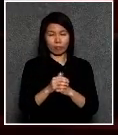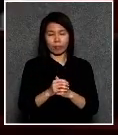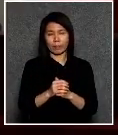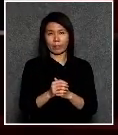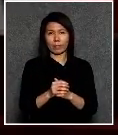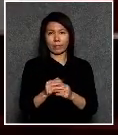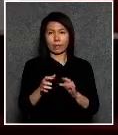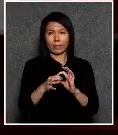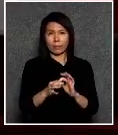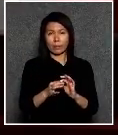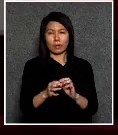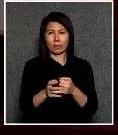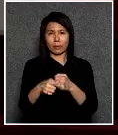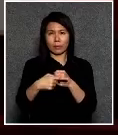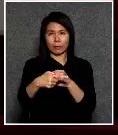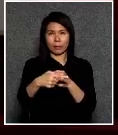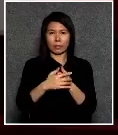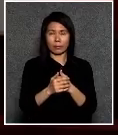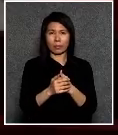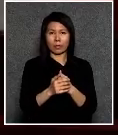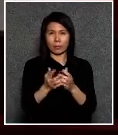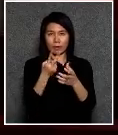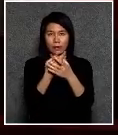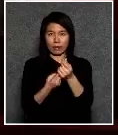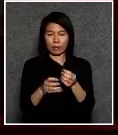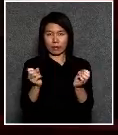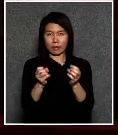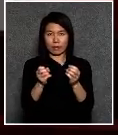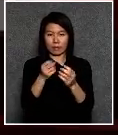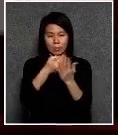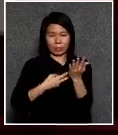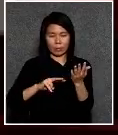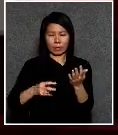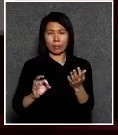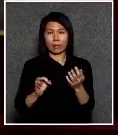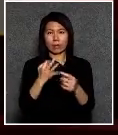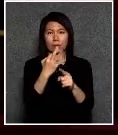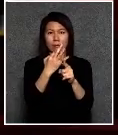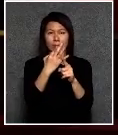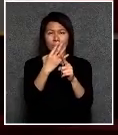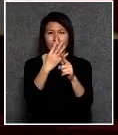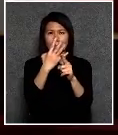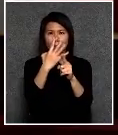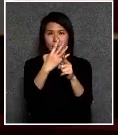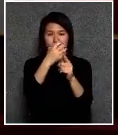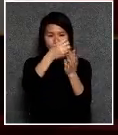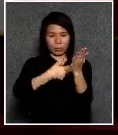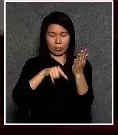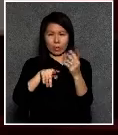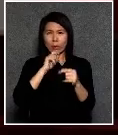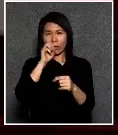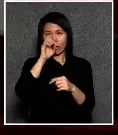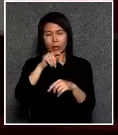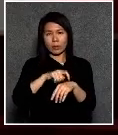於呢個即係第一項嘅合併辯論沒有修正案嘅14個總目，嗱，黃國興又走咗，佢成日喺度講時間啊，唔好